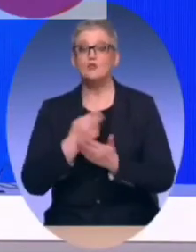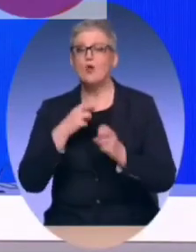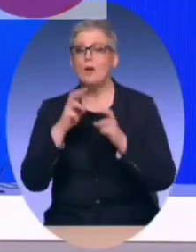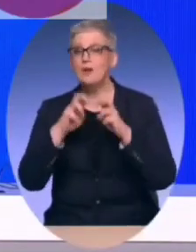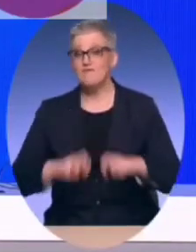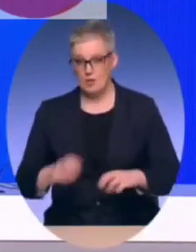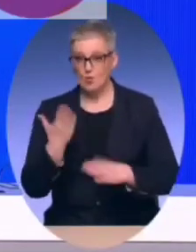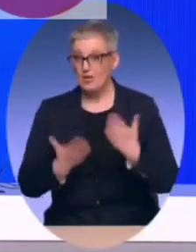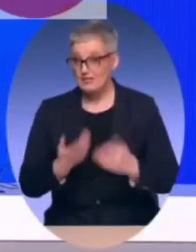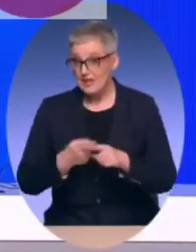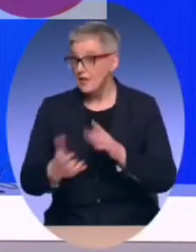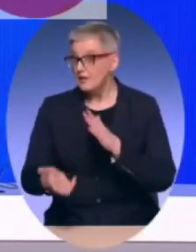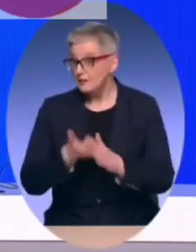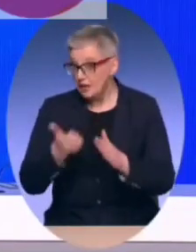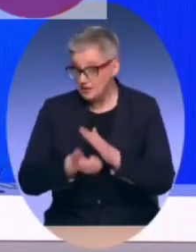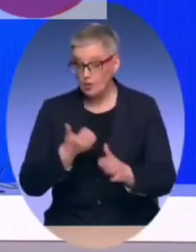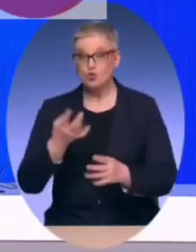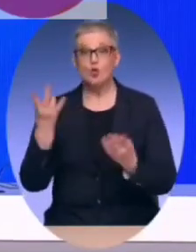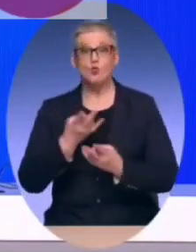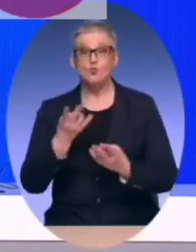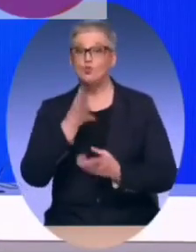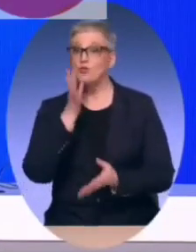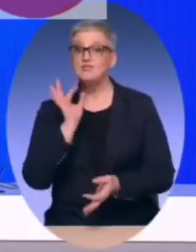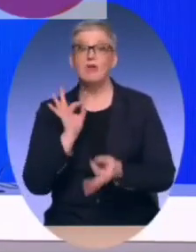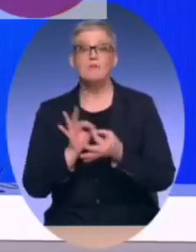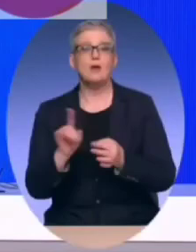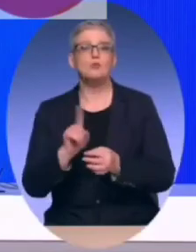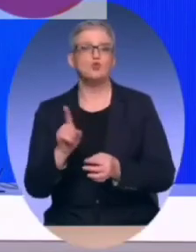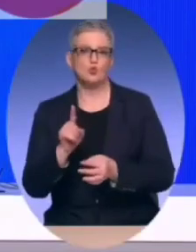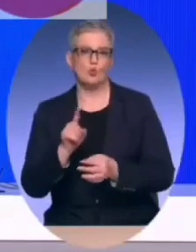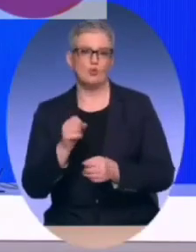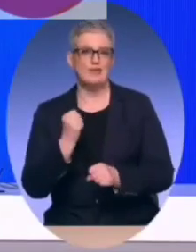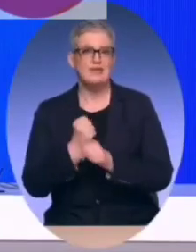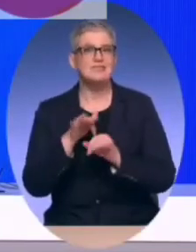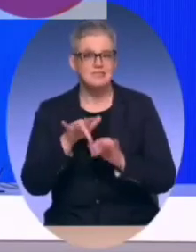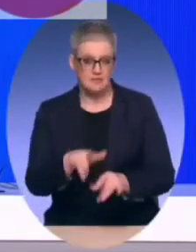недостаточно, и если нужно что-то своевременно сделать к этим знаменательным датам, мы, конечно, это сделаем.